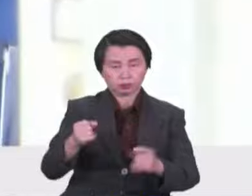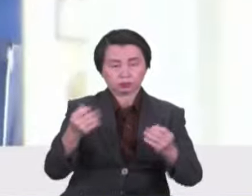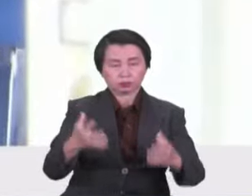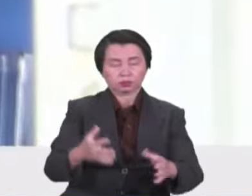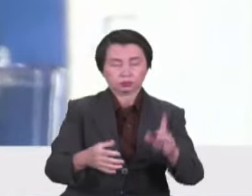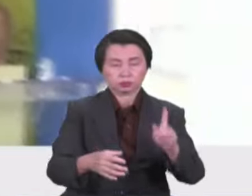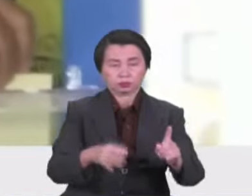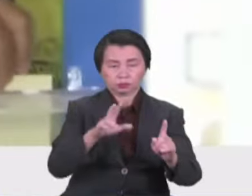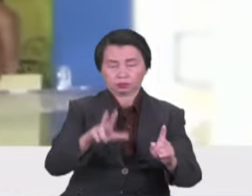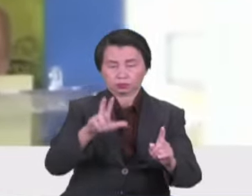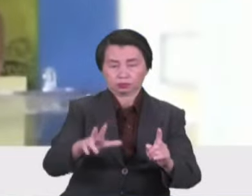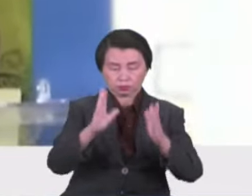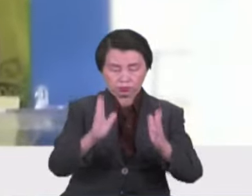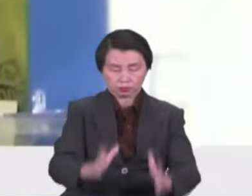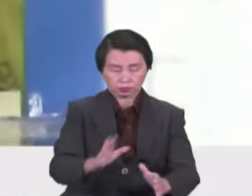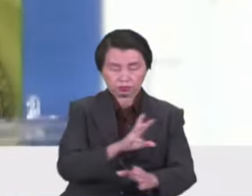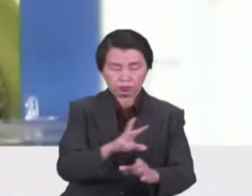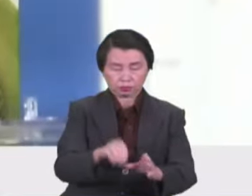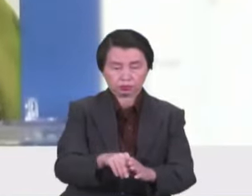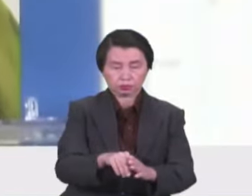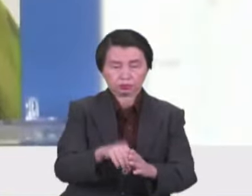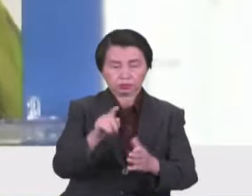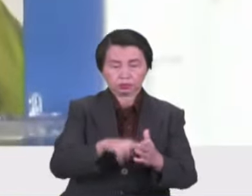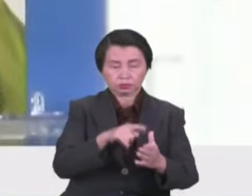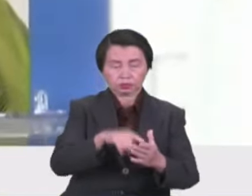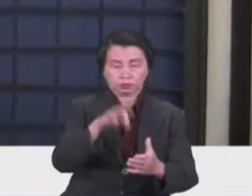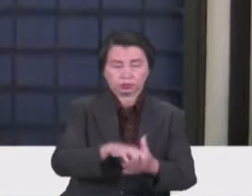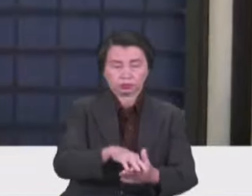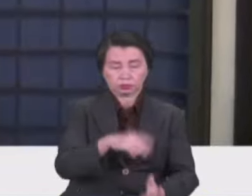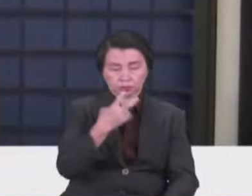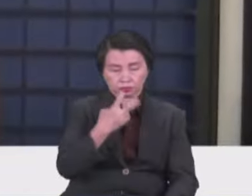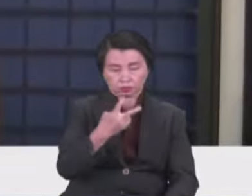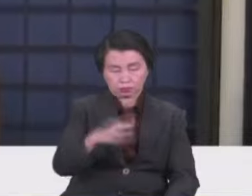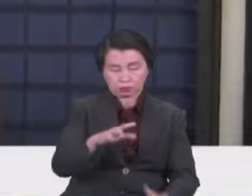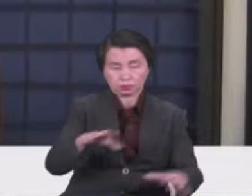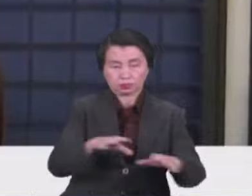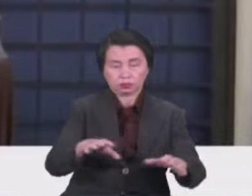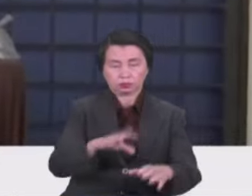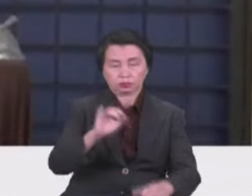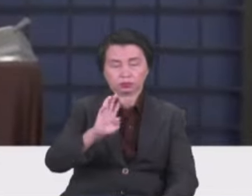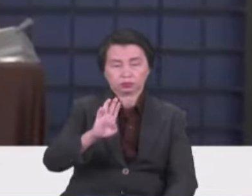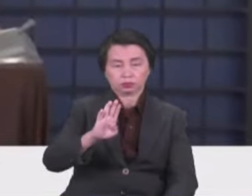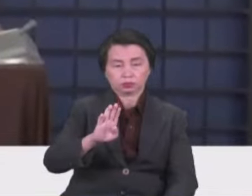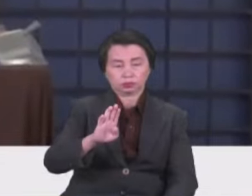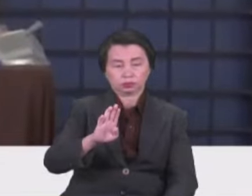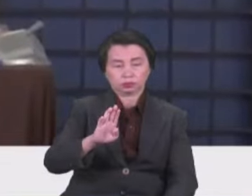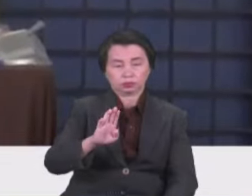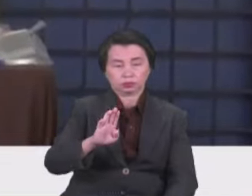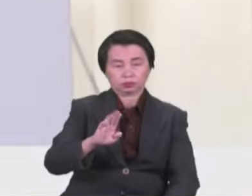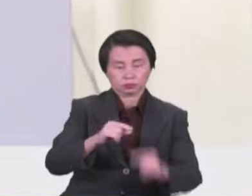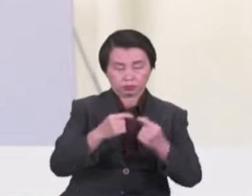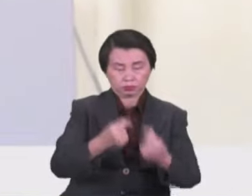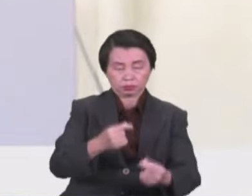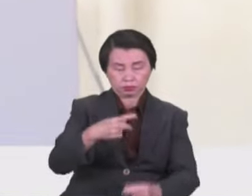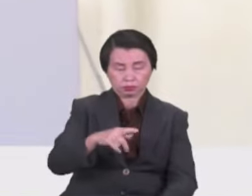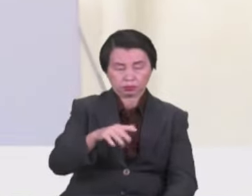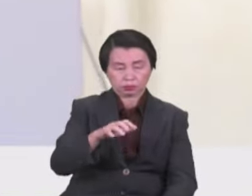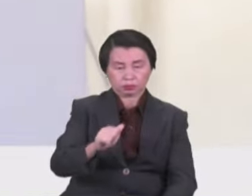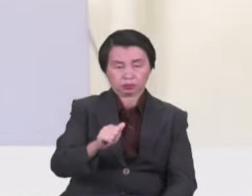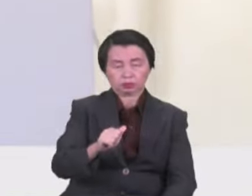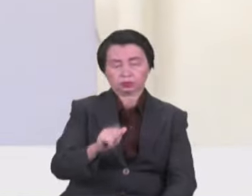seramai 137 anggota terlibat mengundi. Tinjauan turut dibuat di Ibu Pejabat Batalion 20, pasukan Gerakan AM